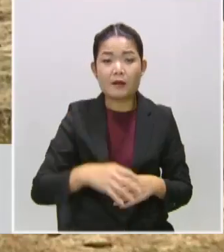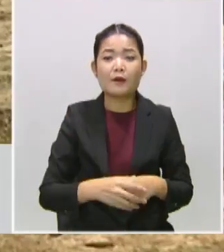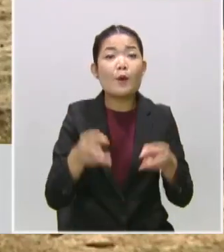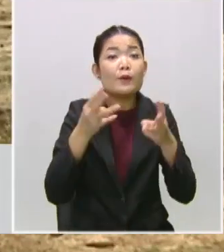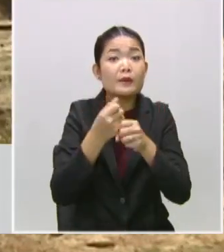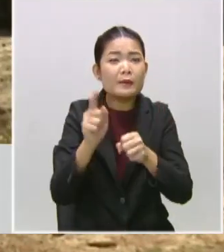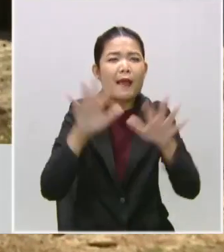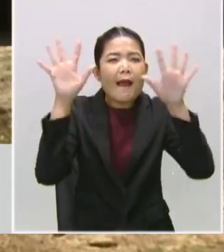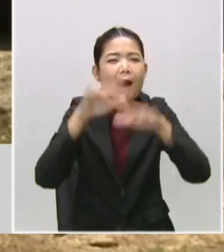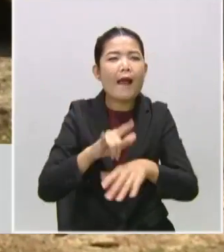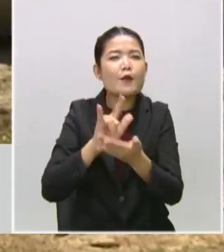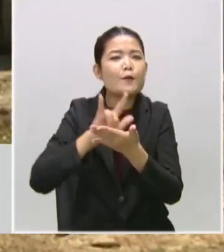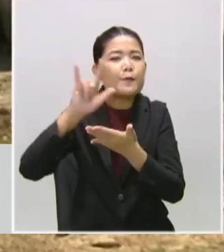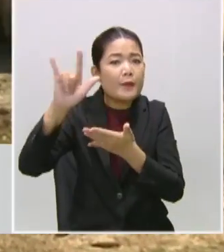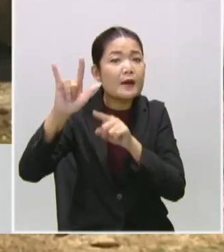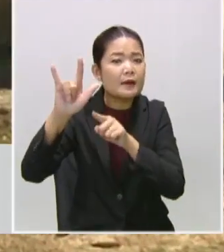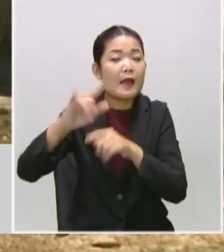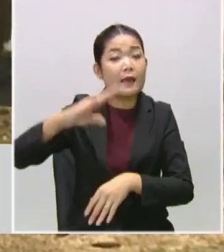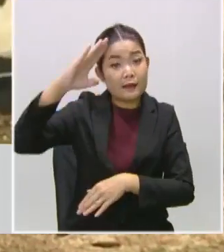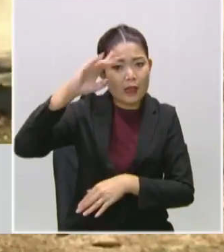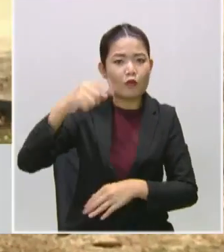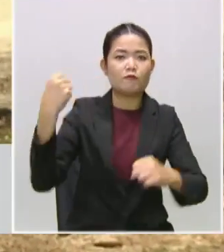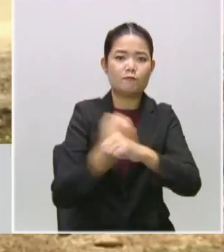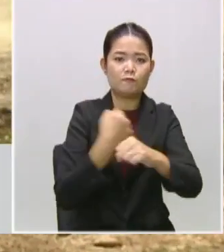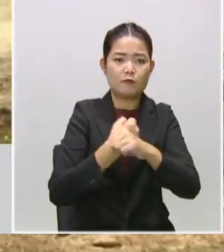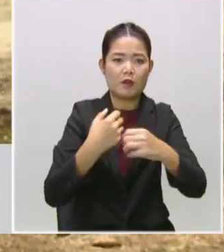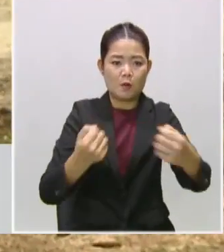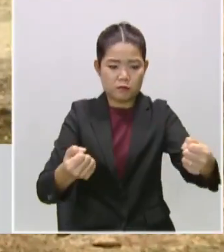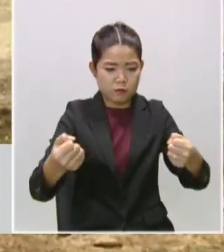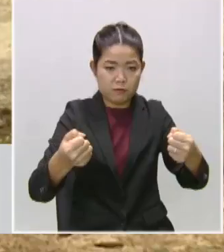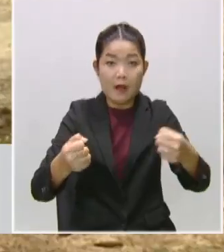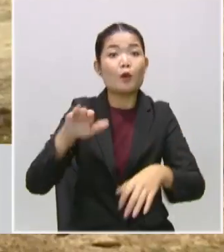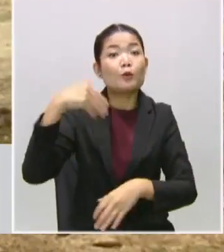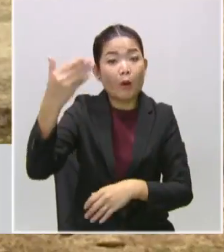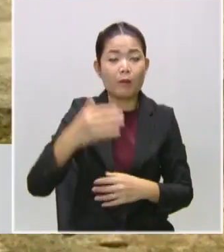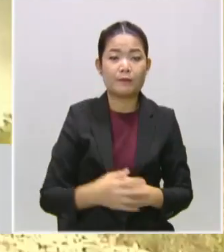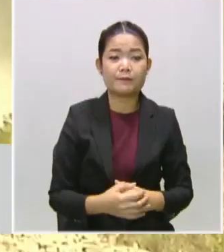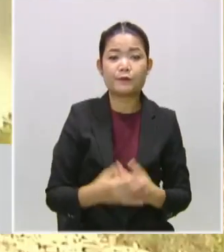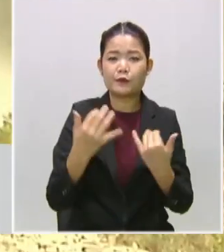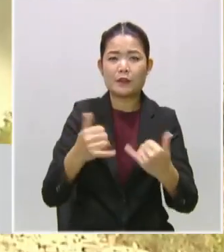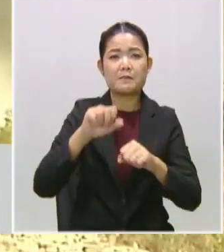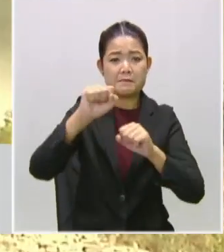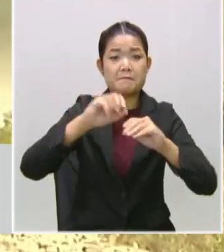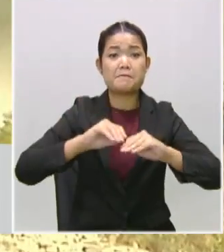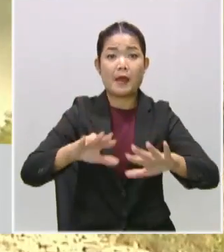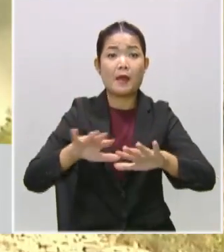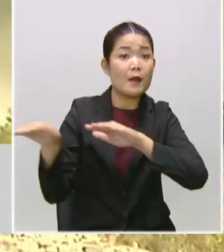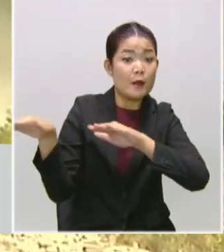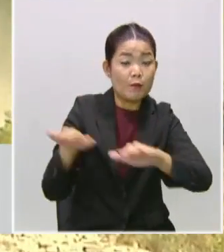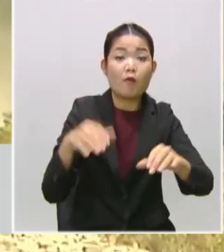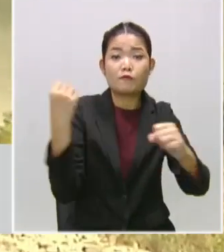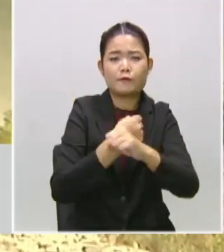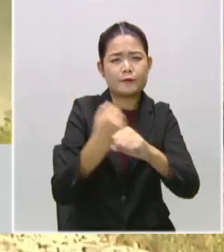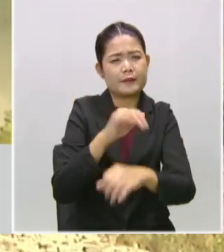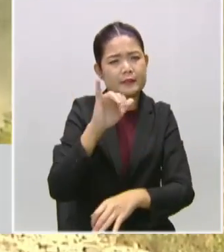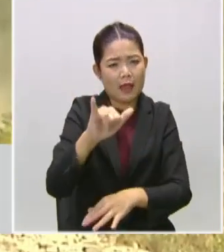แบบเดียวกับเครื่องบินเจ็ททหารยูเครนต้องได้รับการฝึกซ้อมการควบคุมและใช้เสียก่อนซึ่งขณะนี้ยังไม่มีการประกาศสถานที่รองรับการฝึก